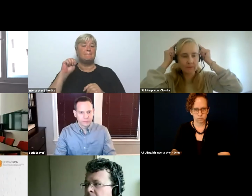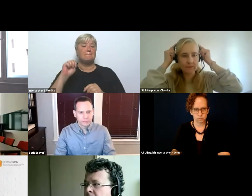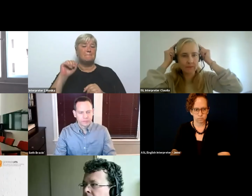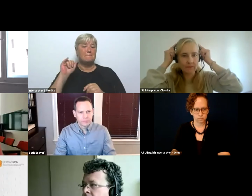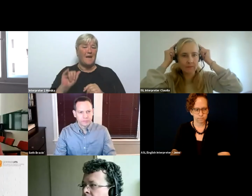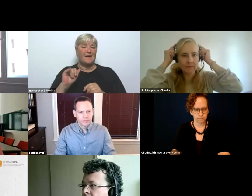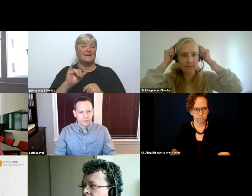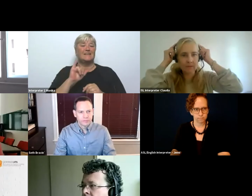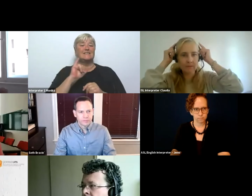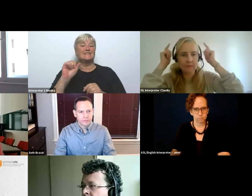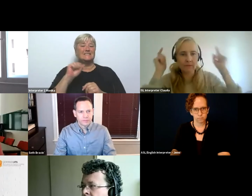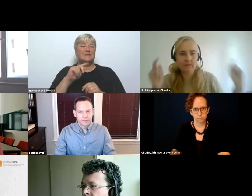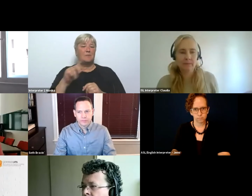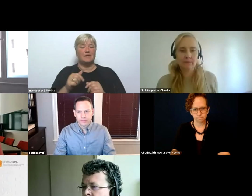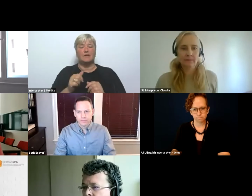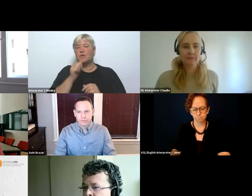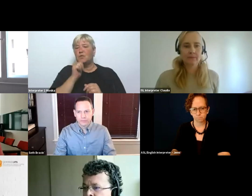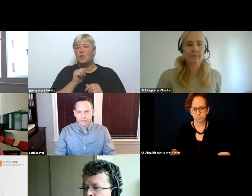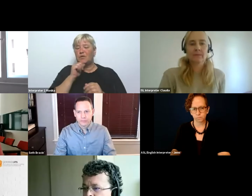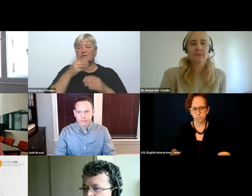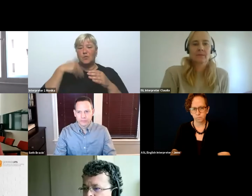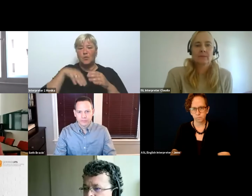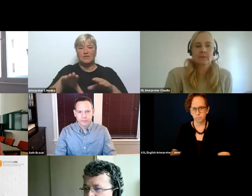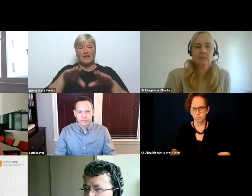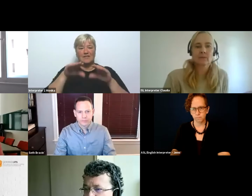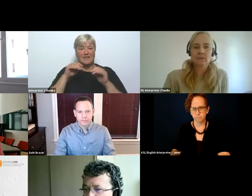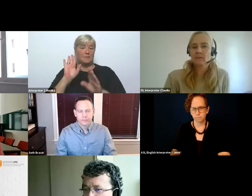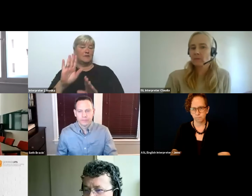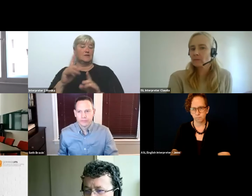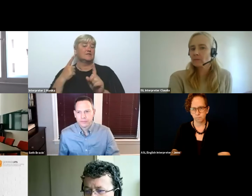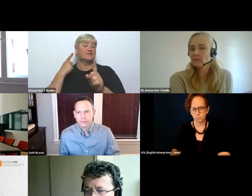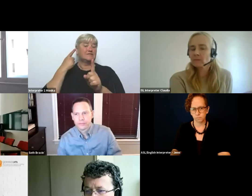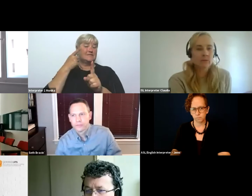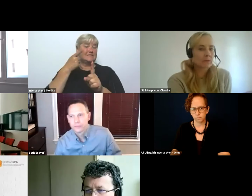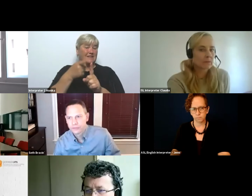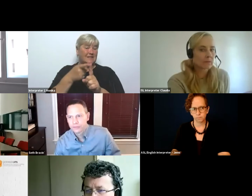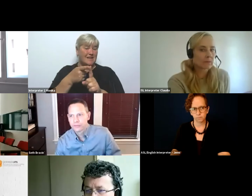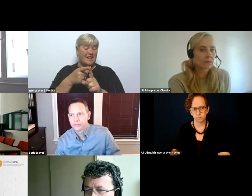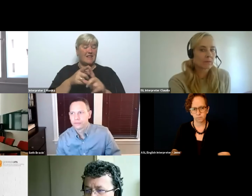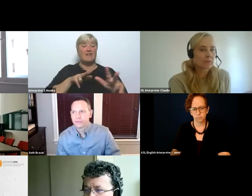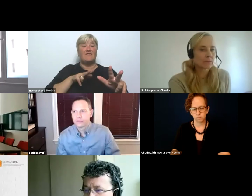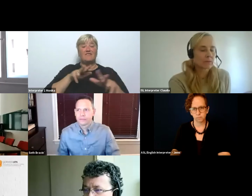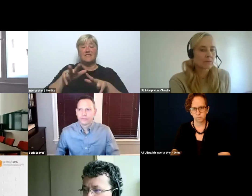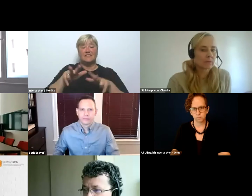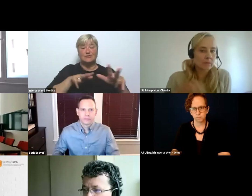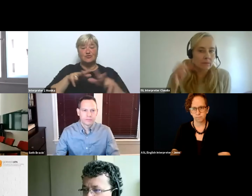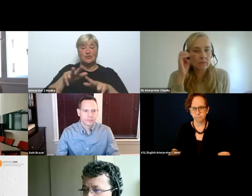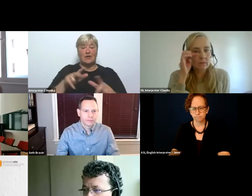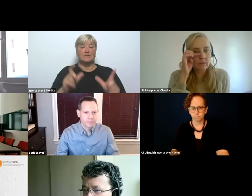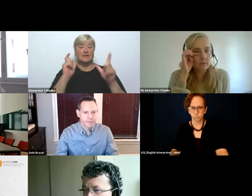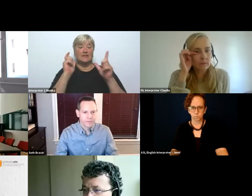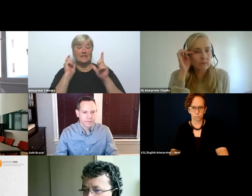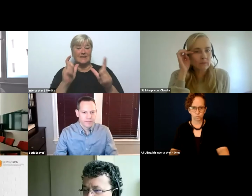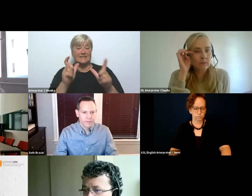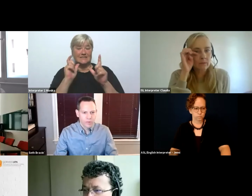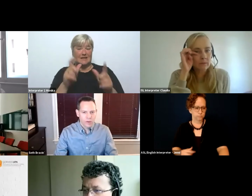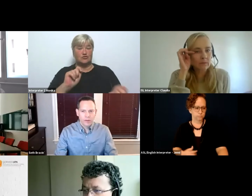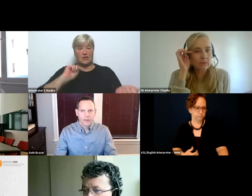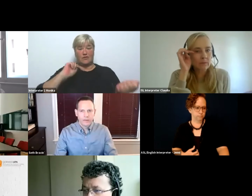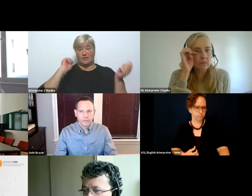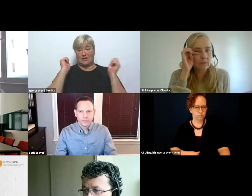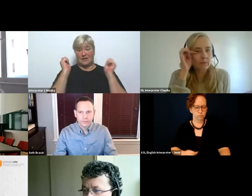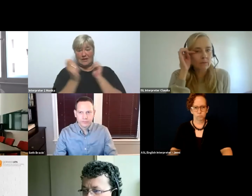Beratungsunternehmen. Das ist ein junges, dynamisches Unternehmen, das sich zum Ziel gesetzt hat, aus der Wirtschaft heraus die Gesellschaft zu verändern